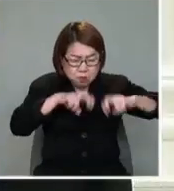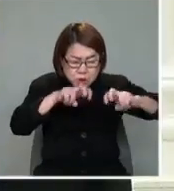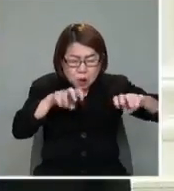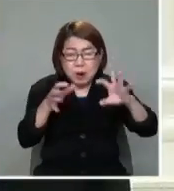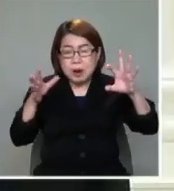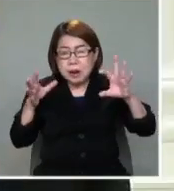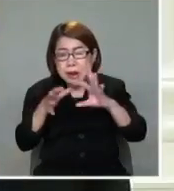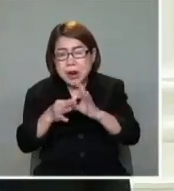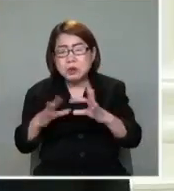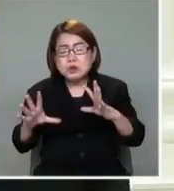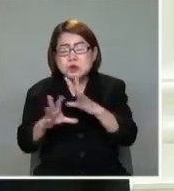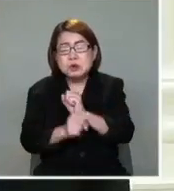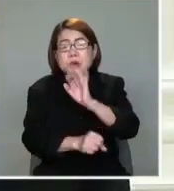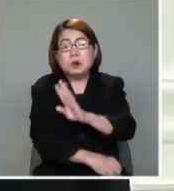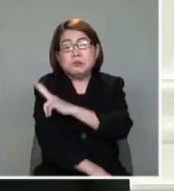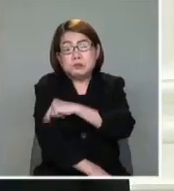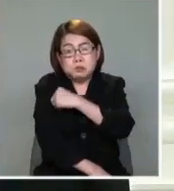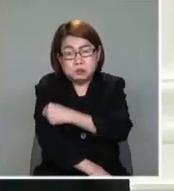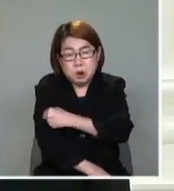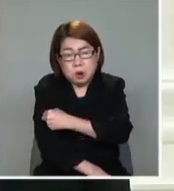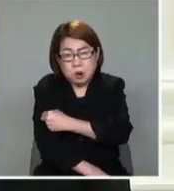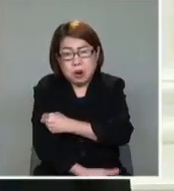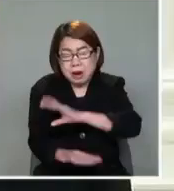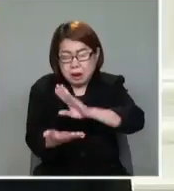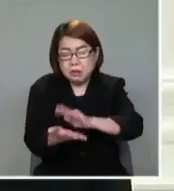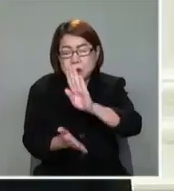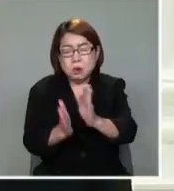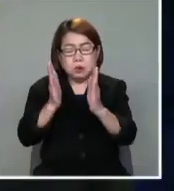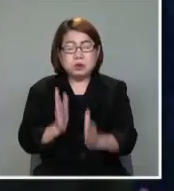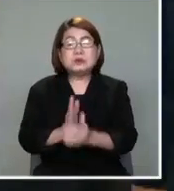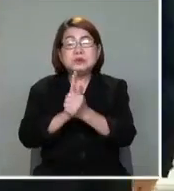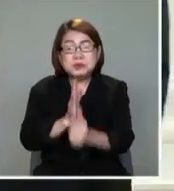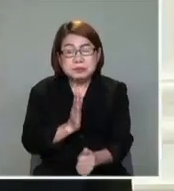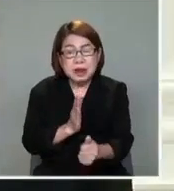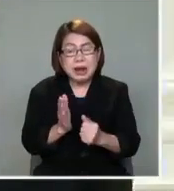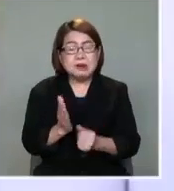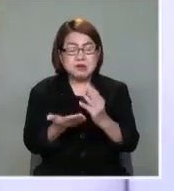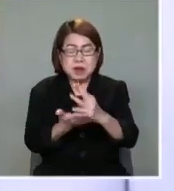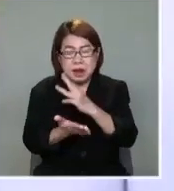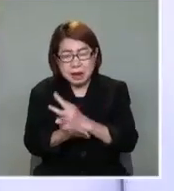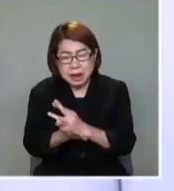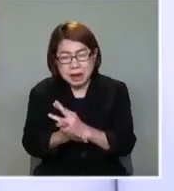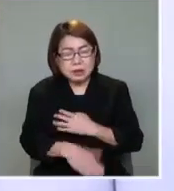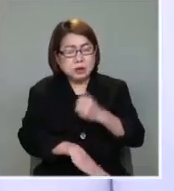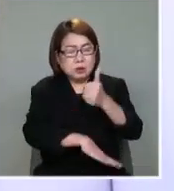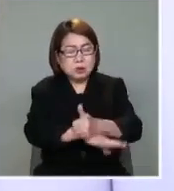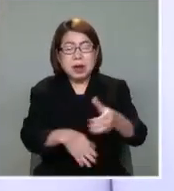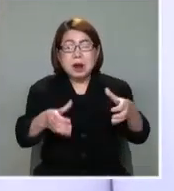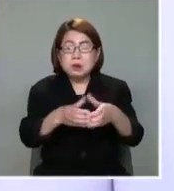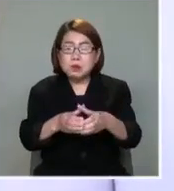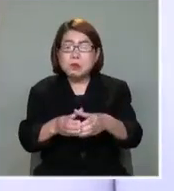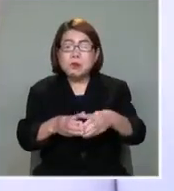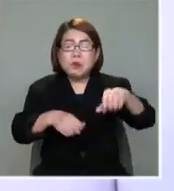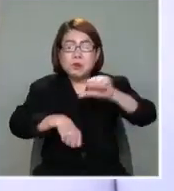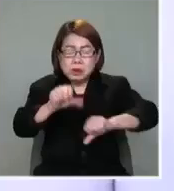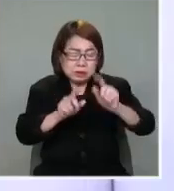สาธารณสุขมาจากทางผู้เชี่ยวชาญนักวิชาการคณบดีคณะแพทยศาสตร์ที่ปรึกษาด้านวิชาการที่มีความเชี่ยวชาญทางด้